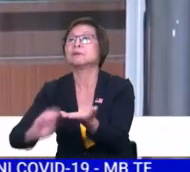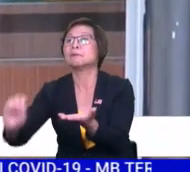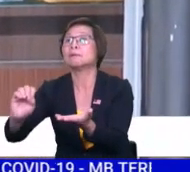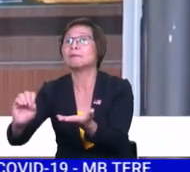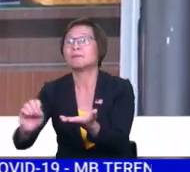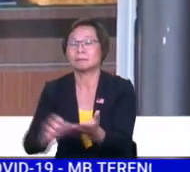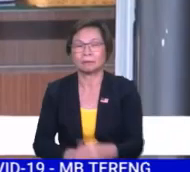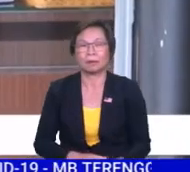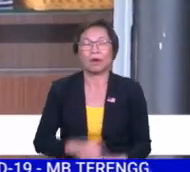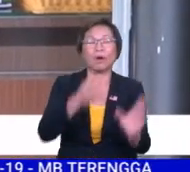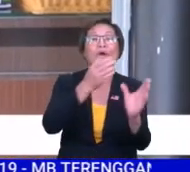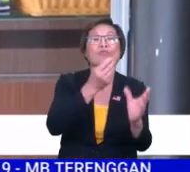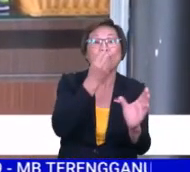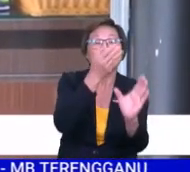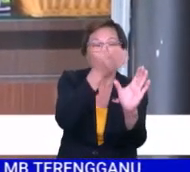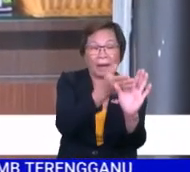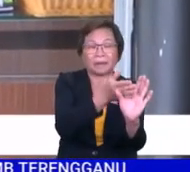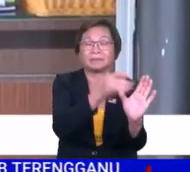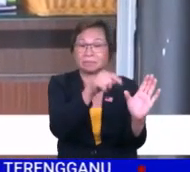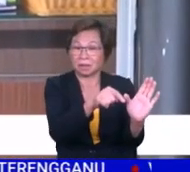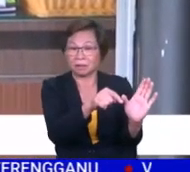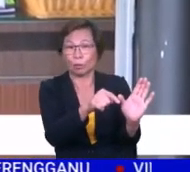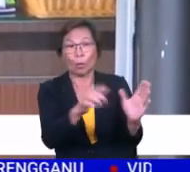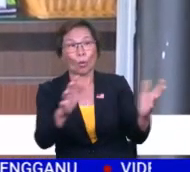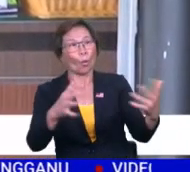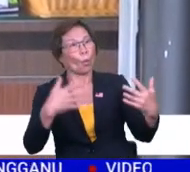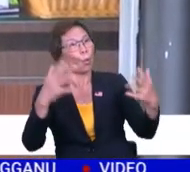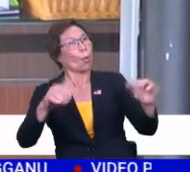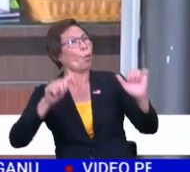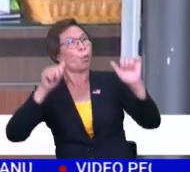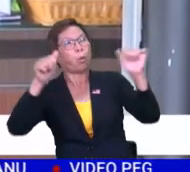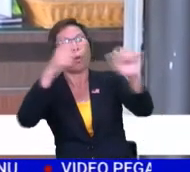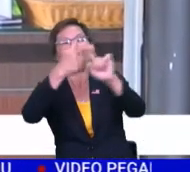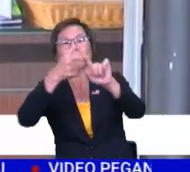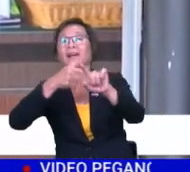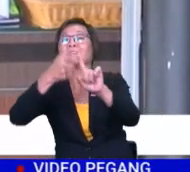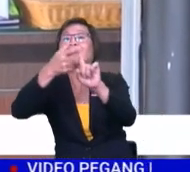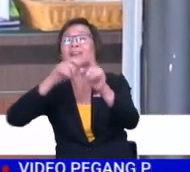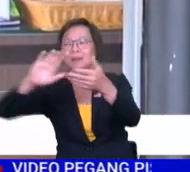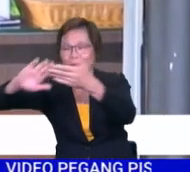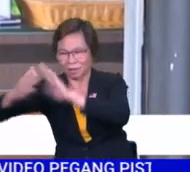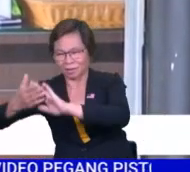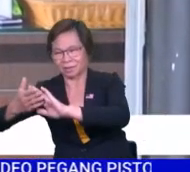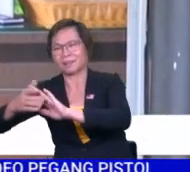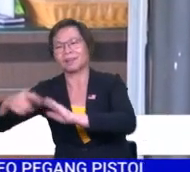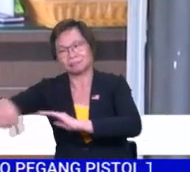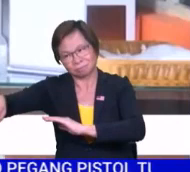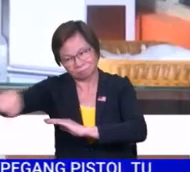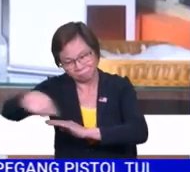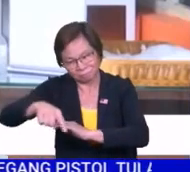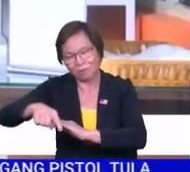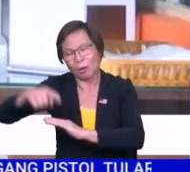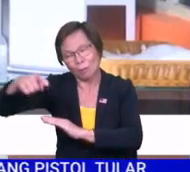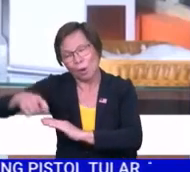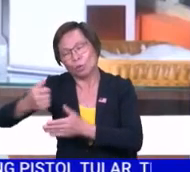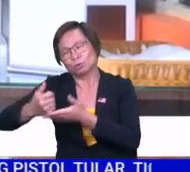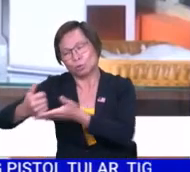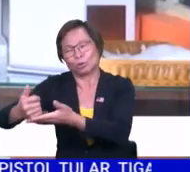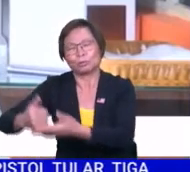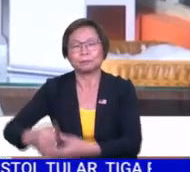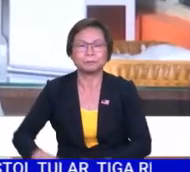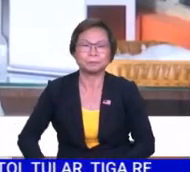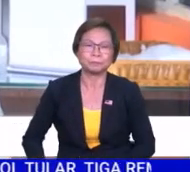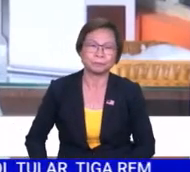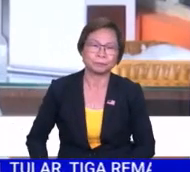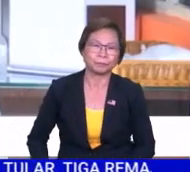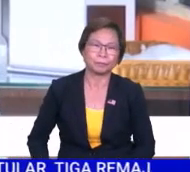jelasnya Abang berkenaan juga mendapat sambutan yang menggalakkan daripada masyarakat yang memerlukan meringankan beban